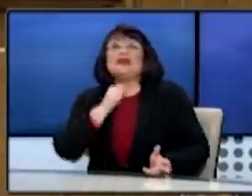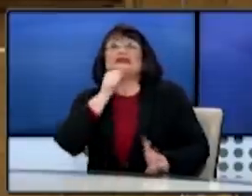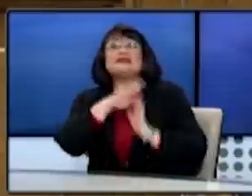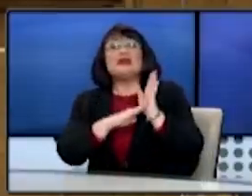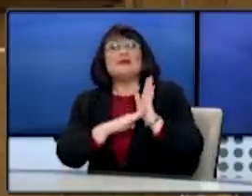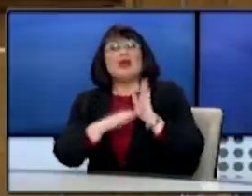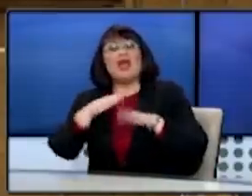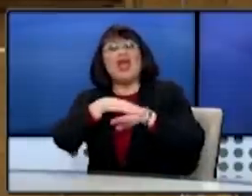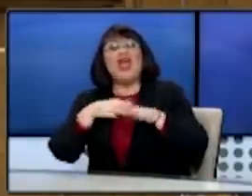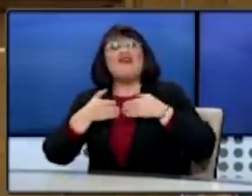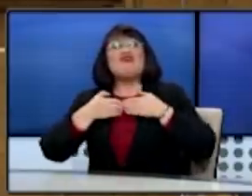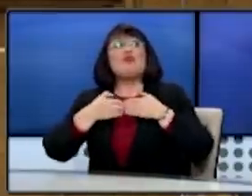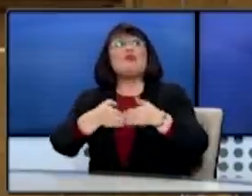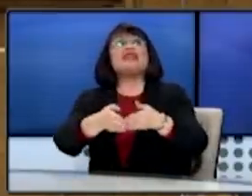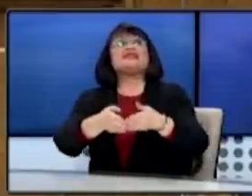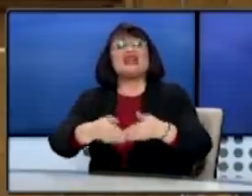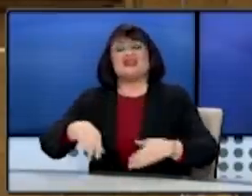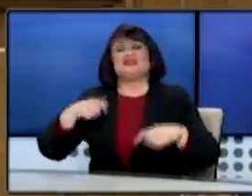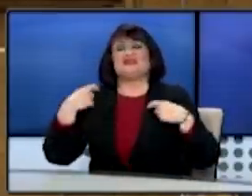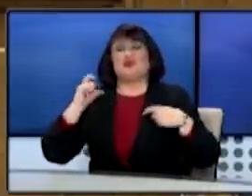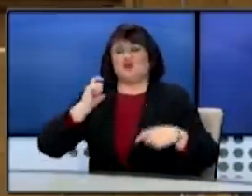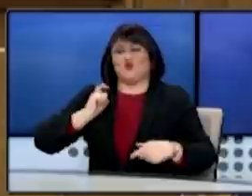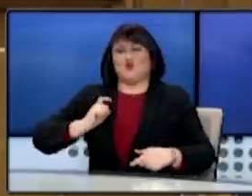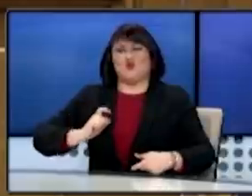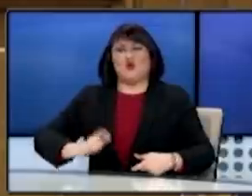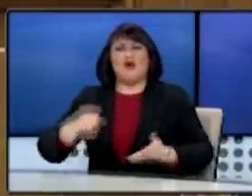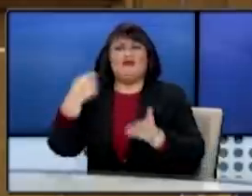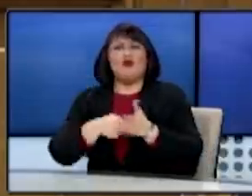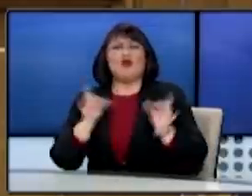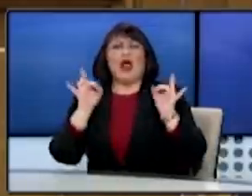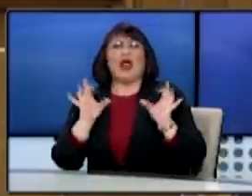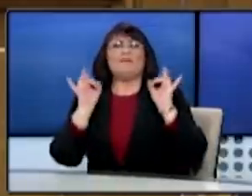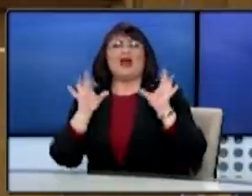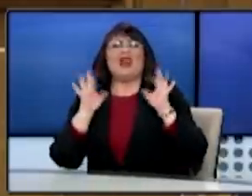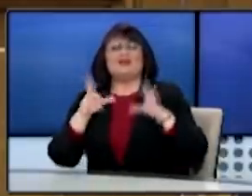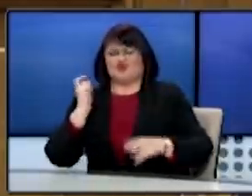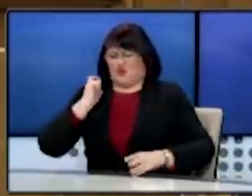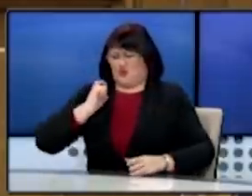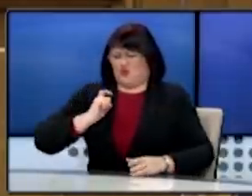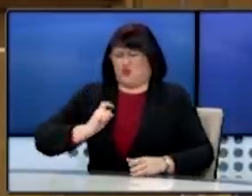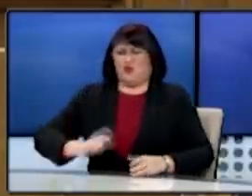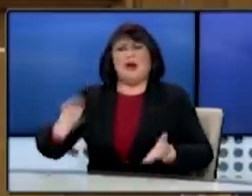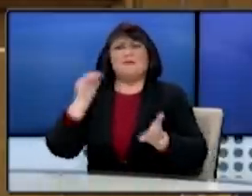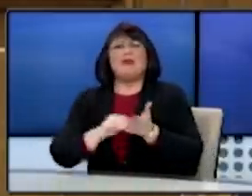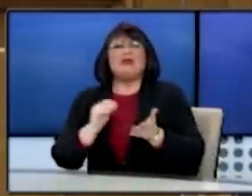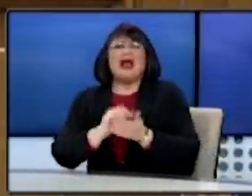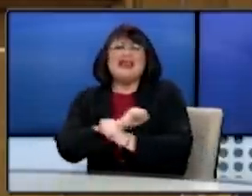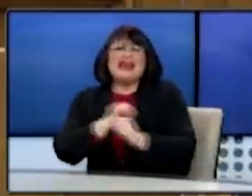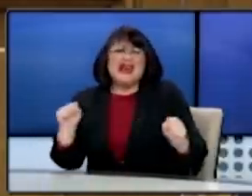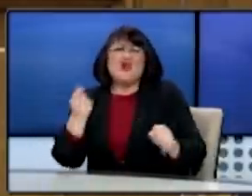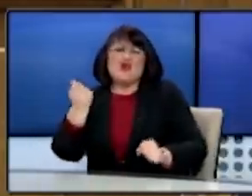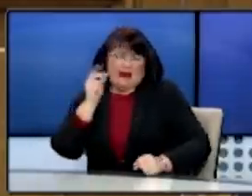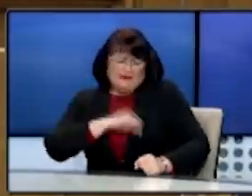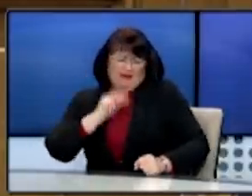των εφοπλιστών, όλων αυτών δηλαδή που δεν ξέρουν τι έχουν και καταγράφουν φέτος νέο ιστορικό ρεκόρ